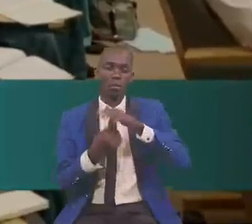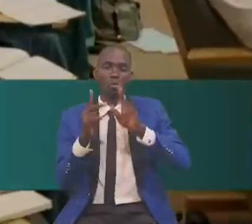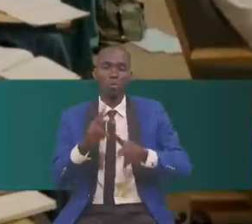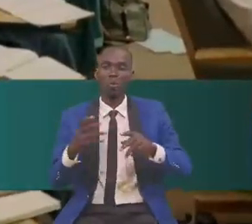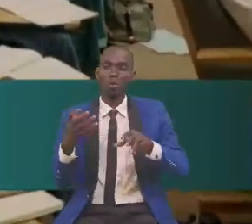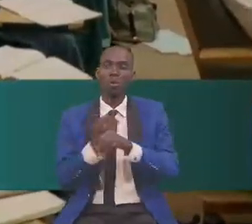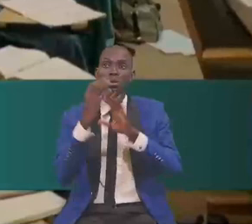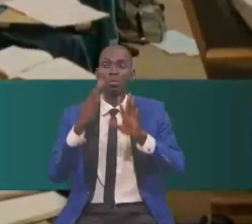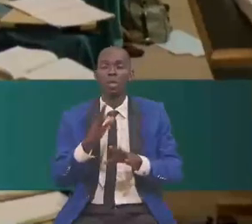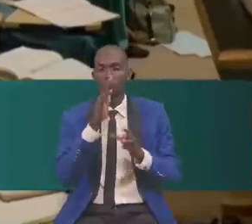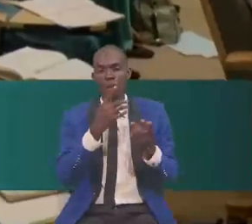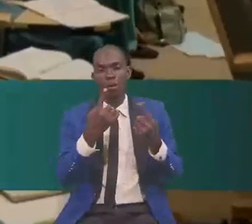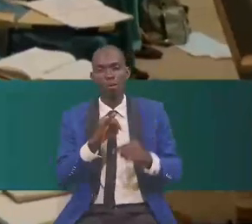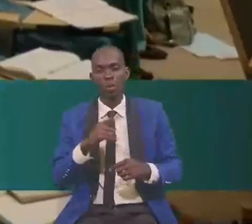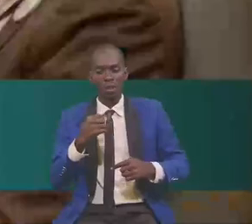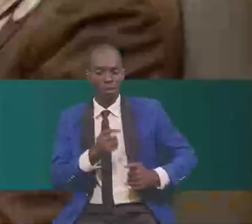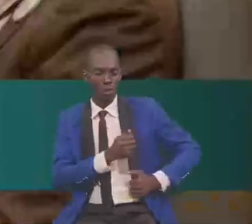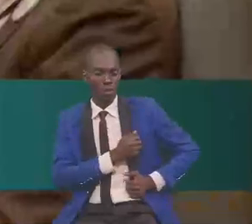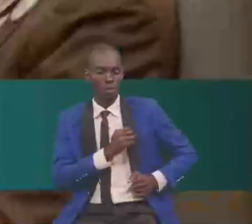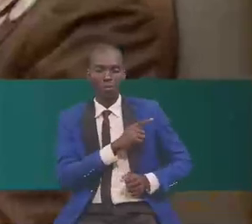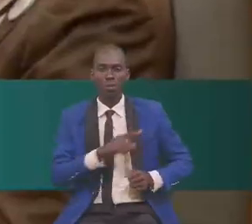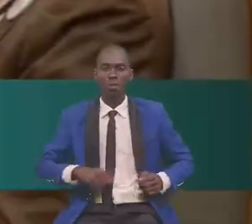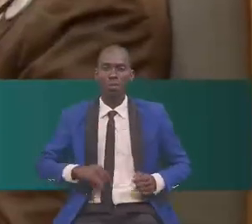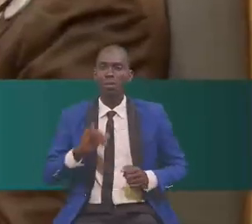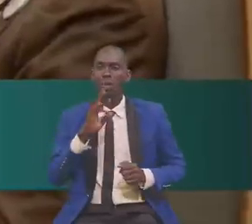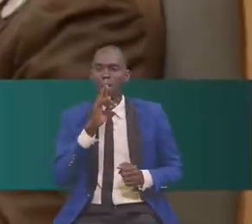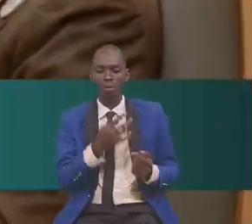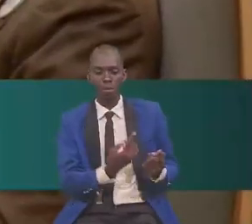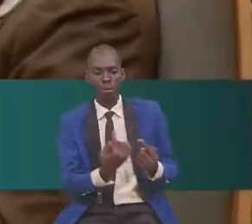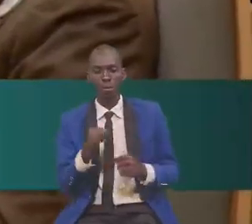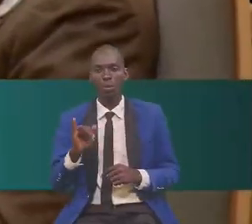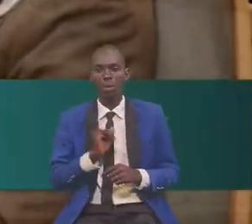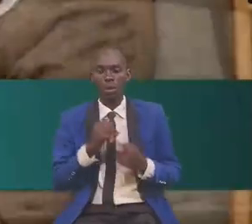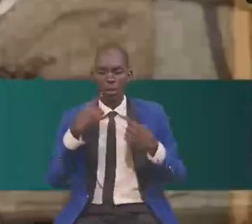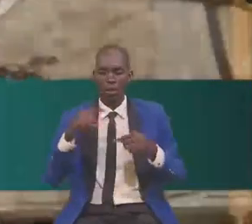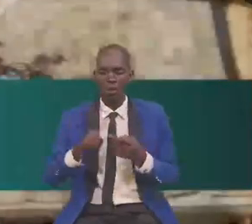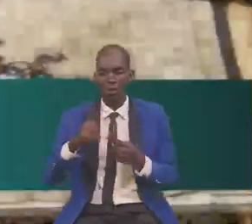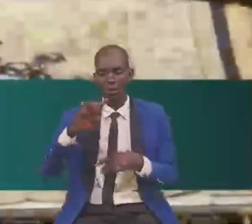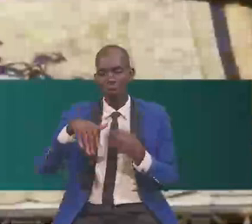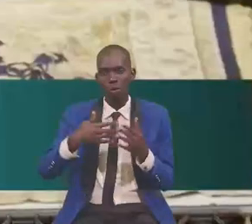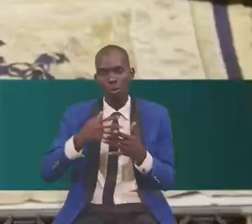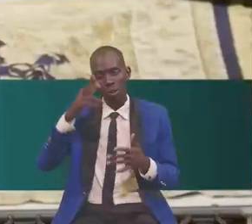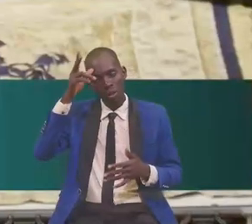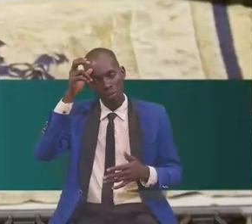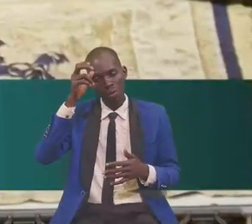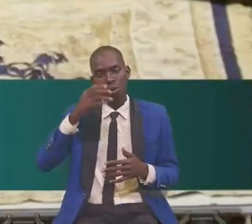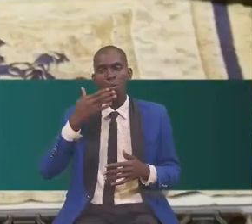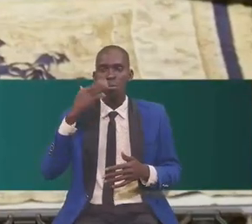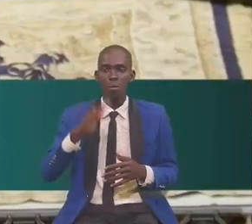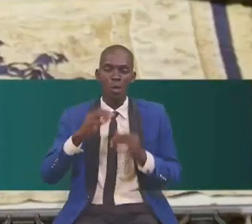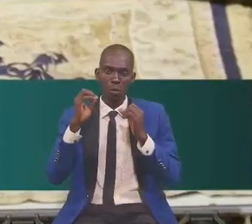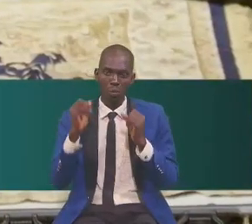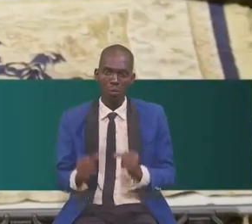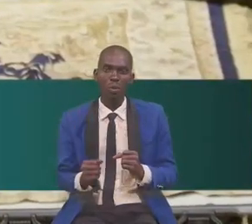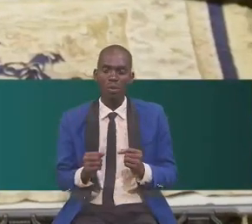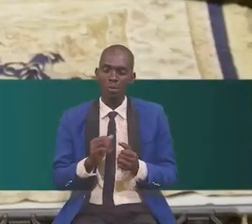L'armée du Seigneur vient. Et j'annonce à ces démons, à ces puissances maléfiques, quittez le